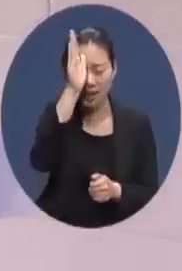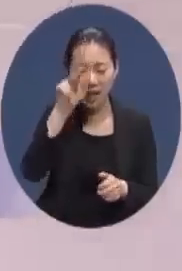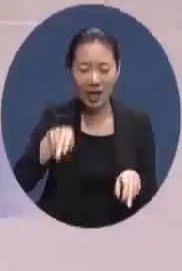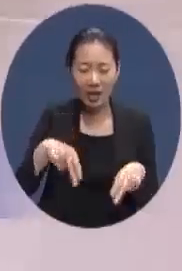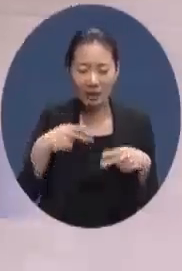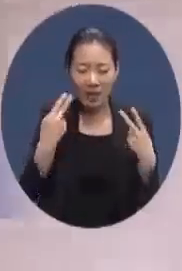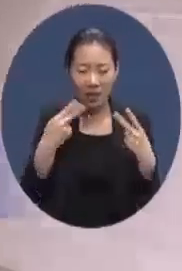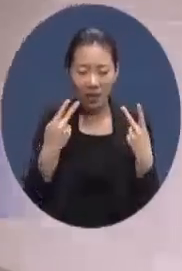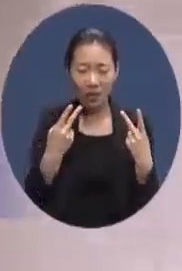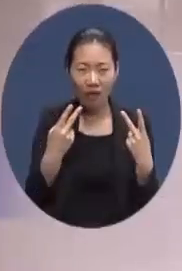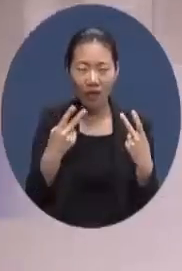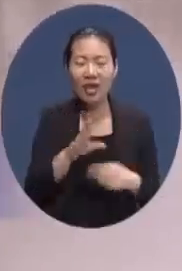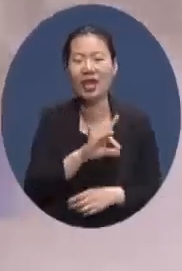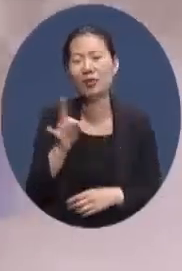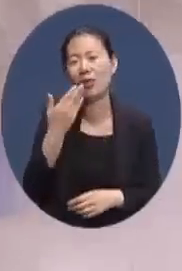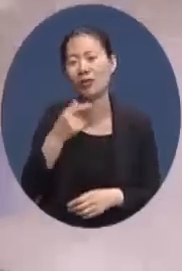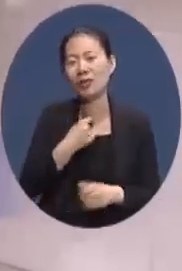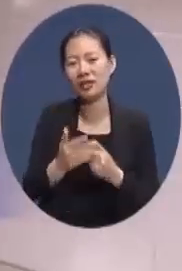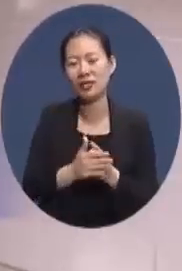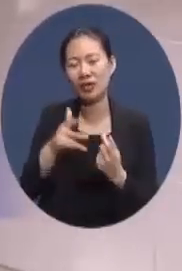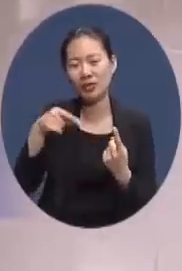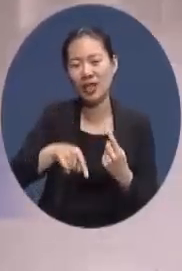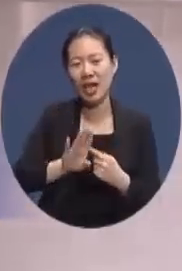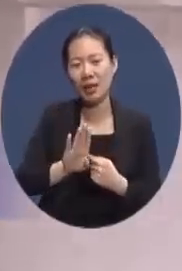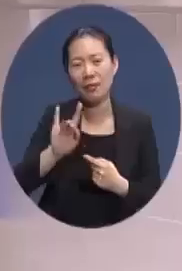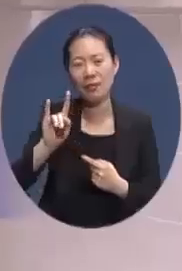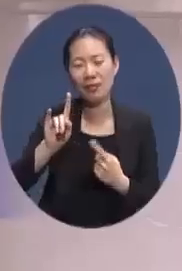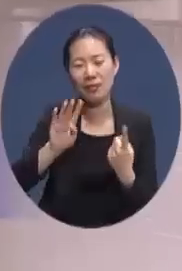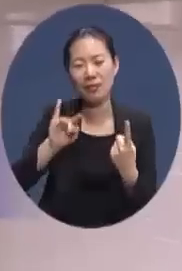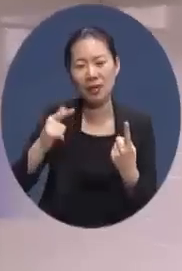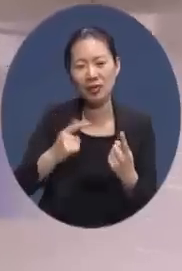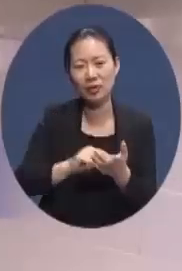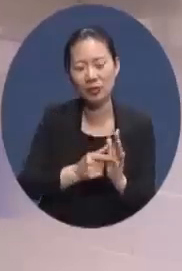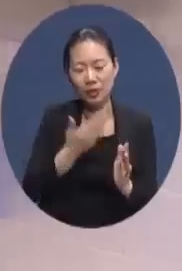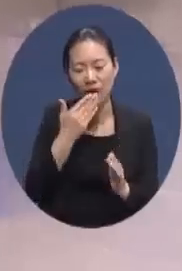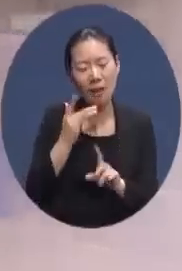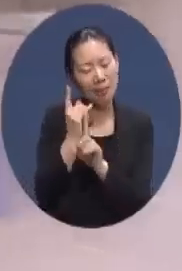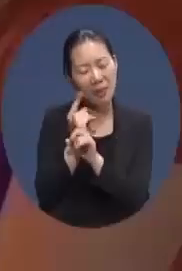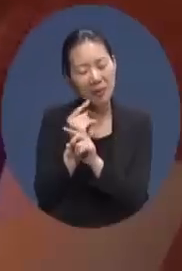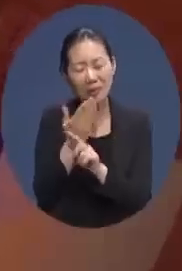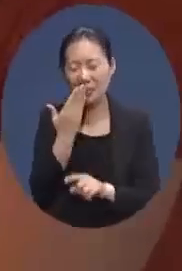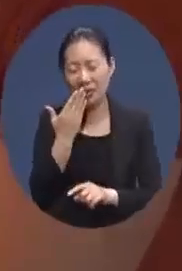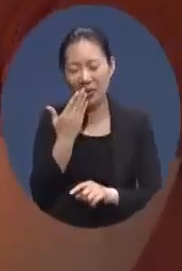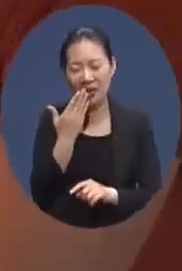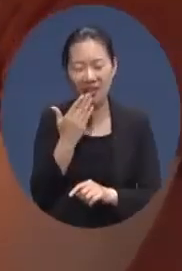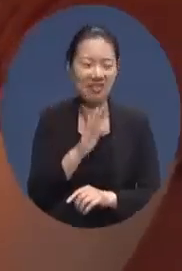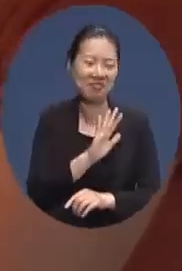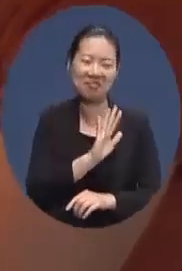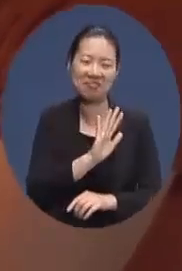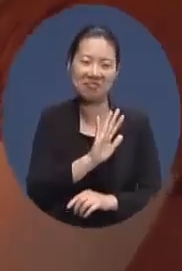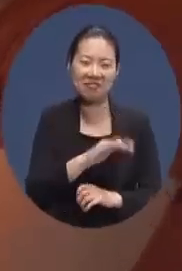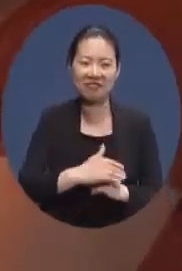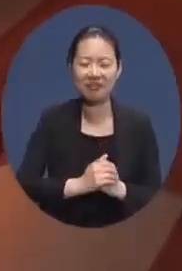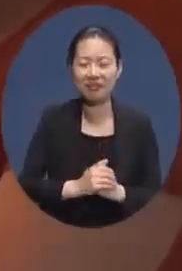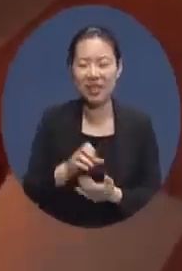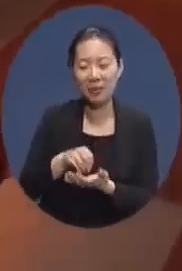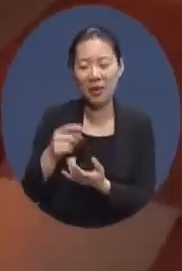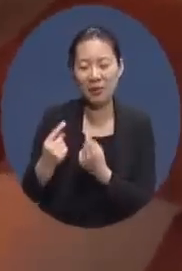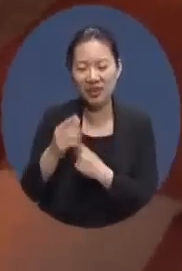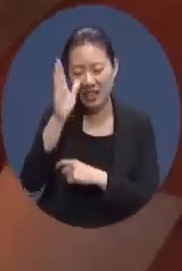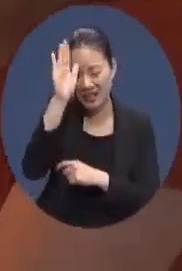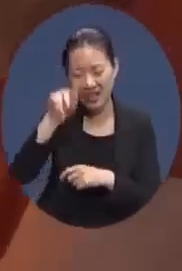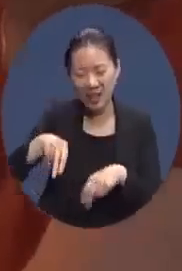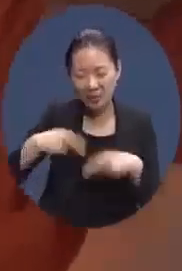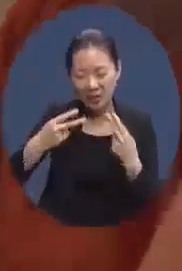가끔 먹고 싶어서 일주일에 한 번 정도는 먹는 거예요. 매일 드시는 건 아니죠? 매일은 안 먹고요. 네. 확실합니까? 빵보다는 그 라면이